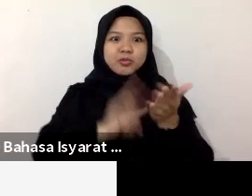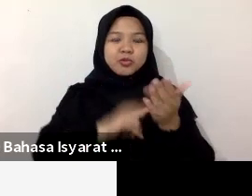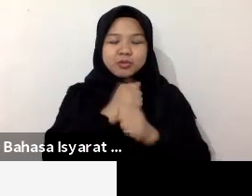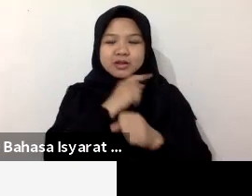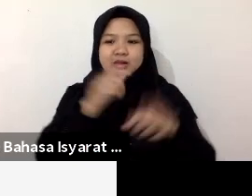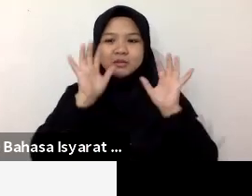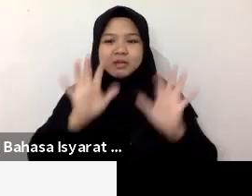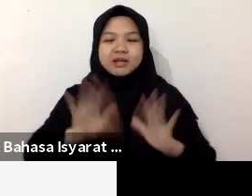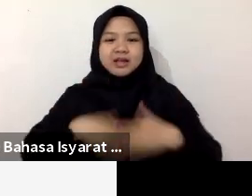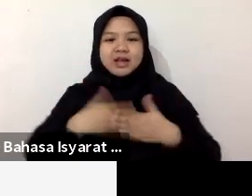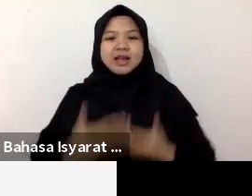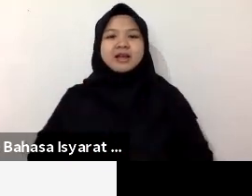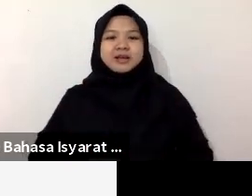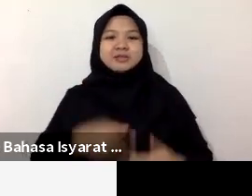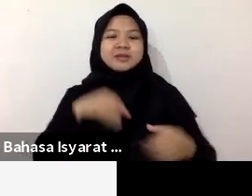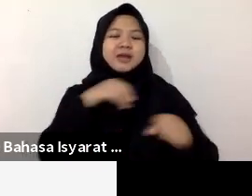efek lockdown.